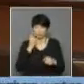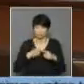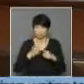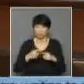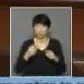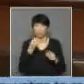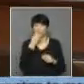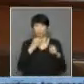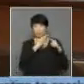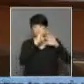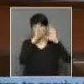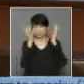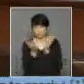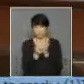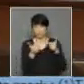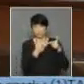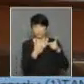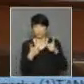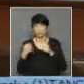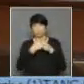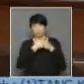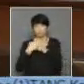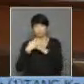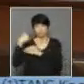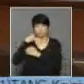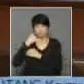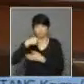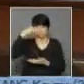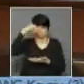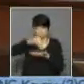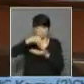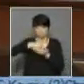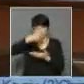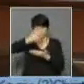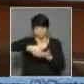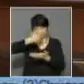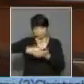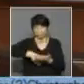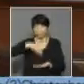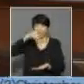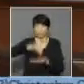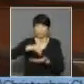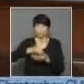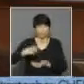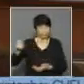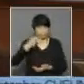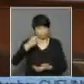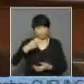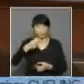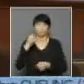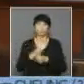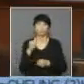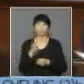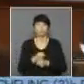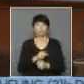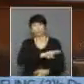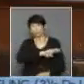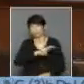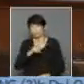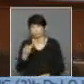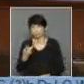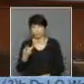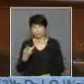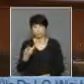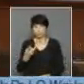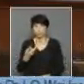體的持續競爭力就必然受到打擊，所以我們必須是馬上作出應對、改善和